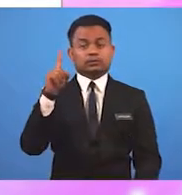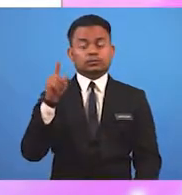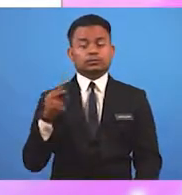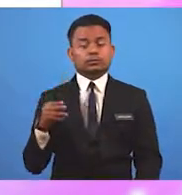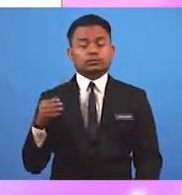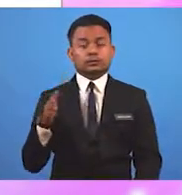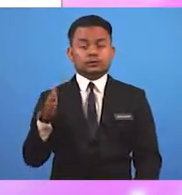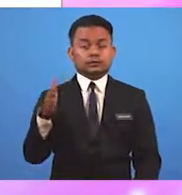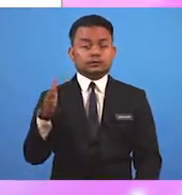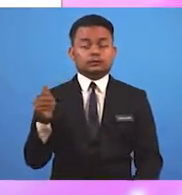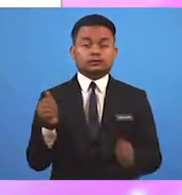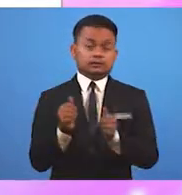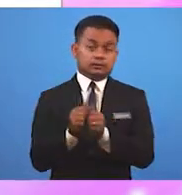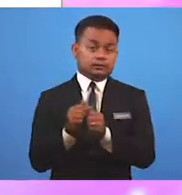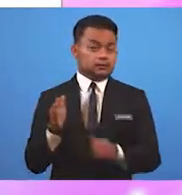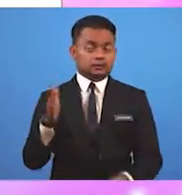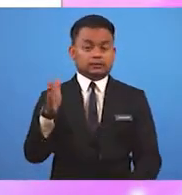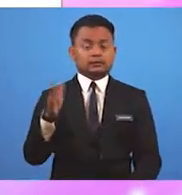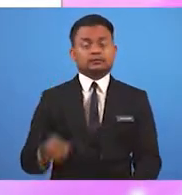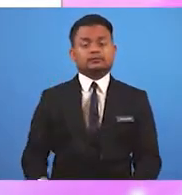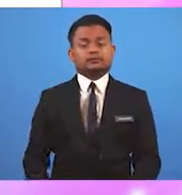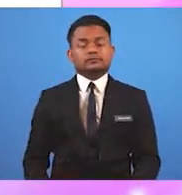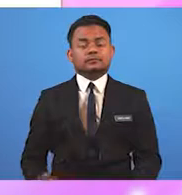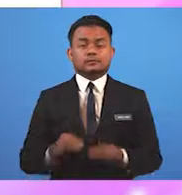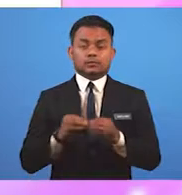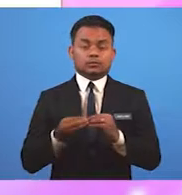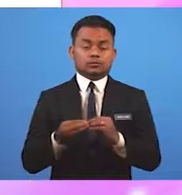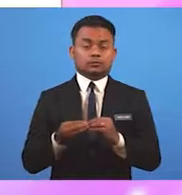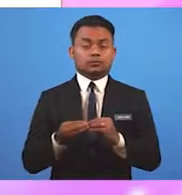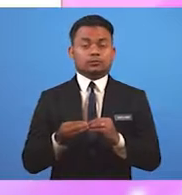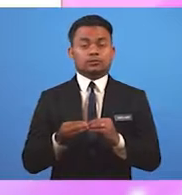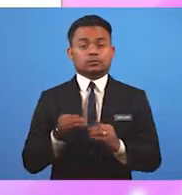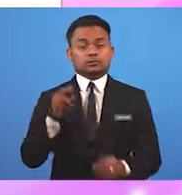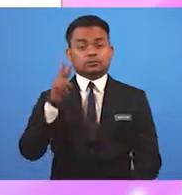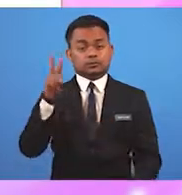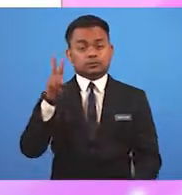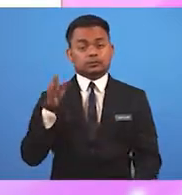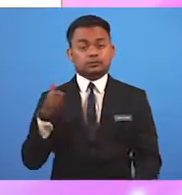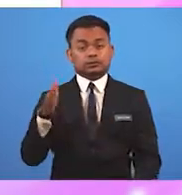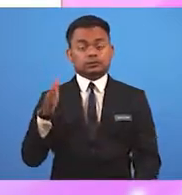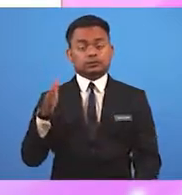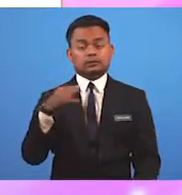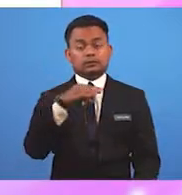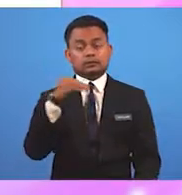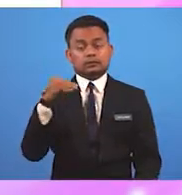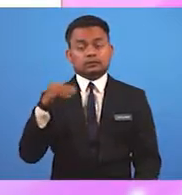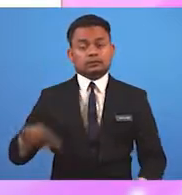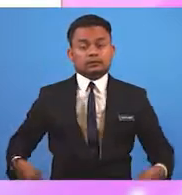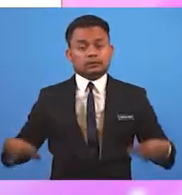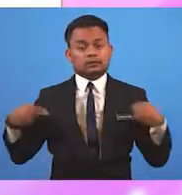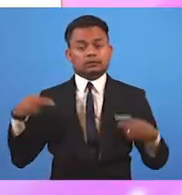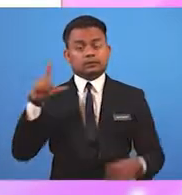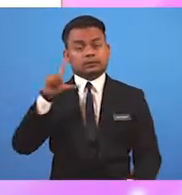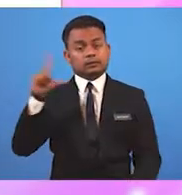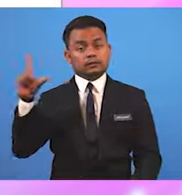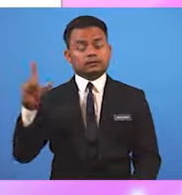berlaku antara ikan dan ikan, interaksi yang berlaku antara ikan dan patogen, dan interaksi